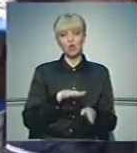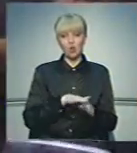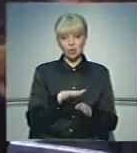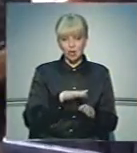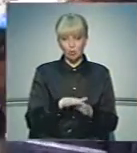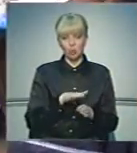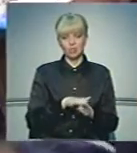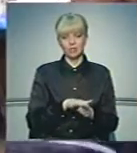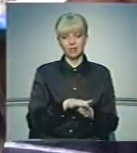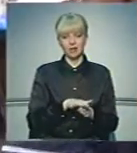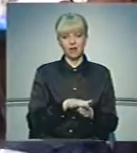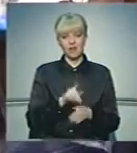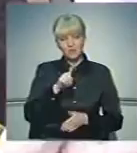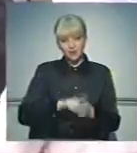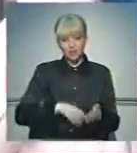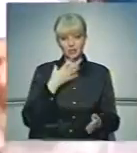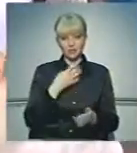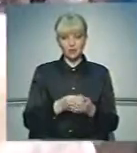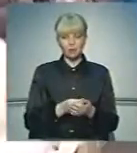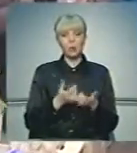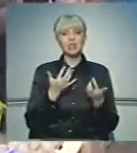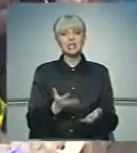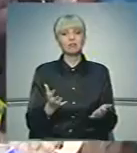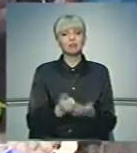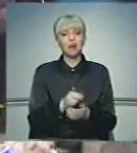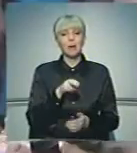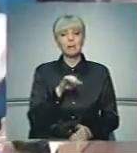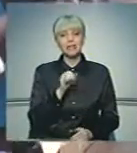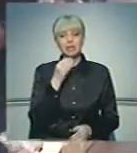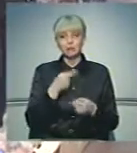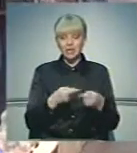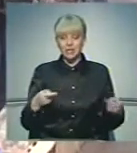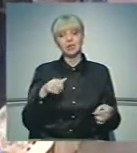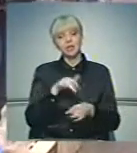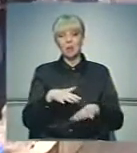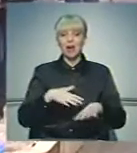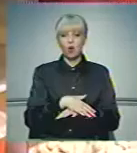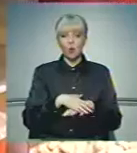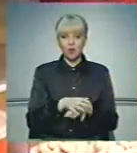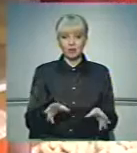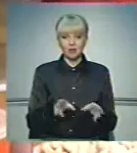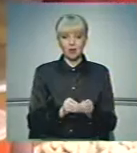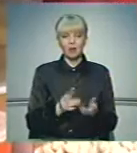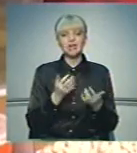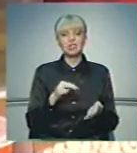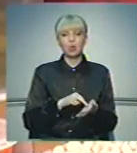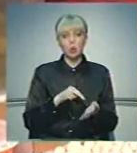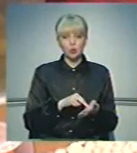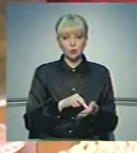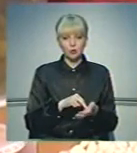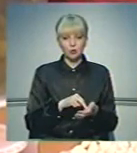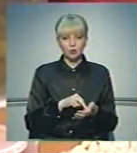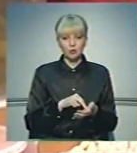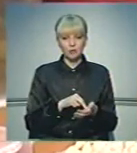дотримуєшся віри своєї. Оскільки обійдеться пісне меню, йдемо рахувати разом. А скільки коштує,